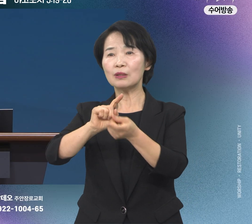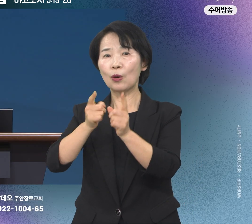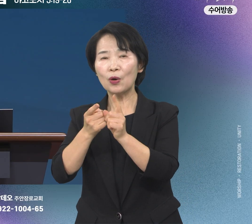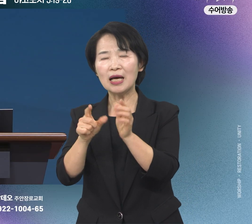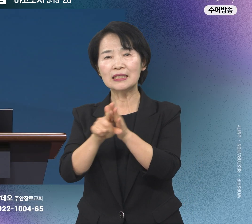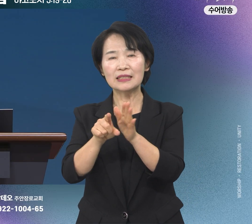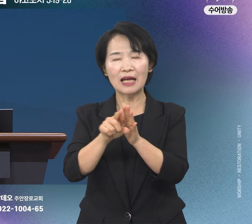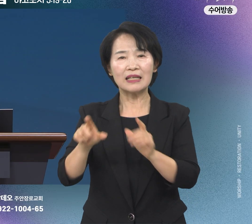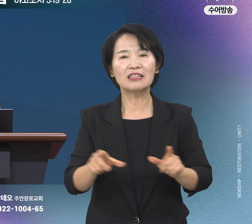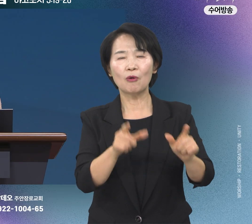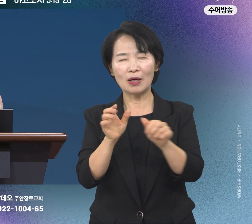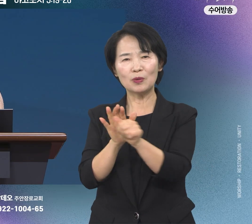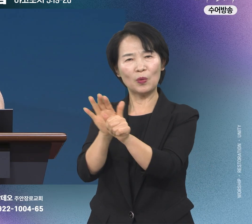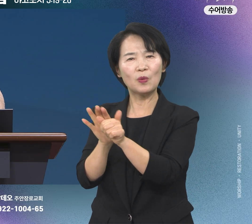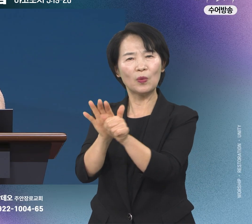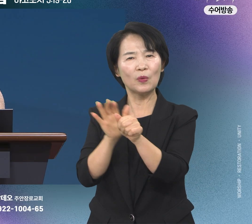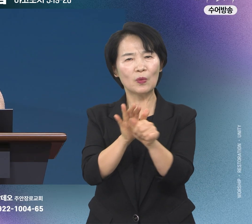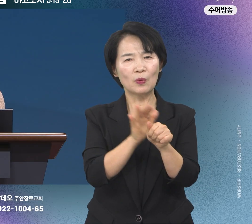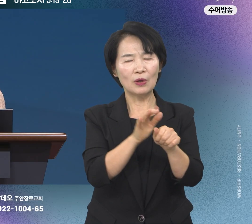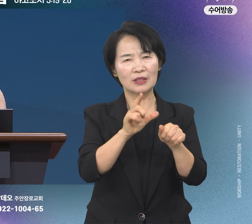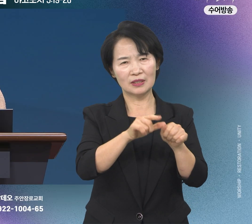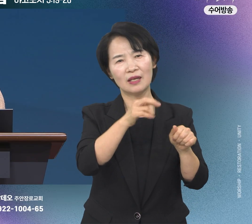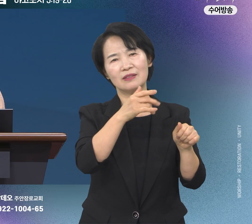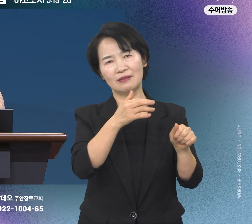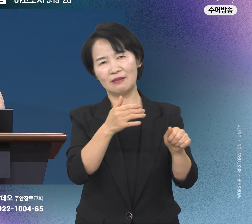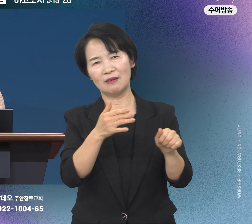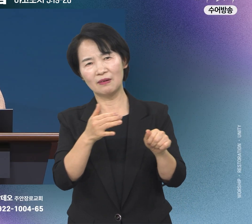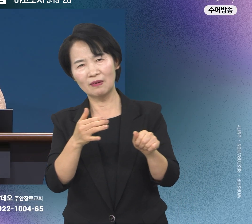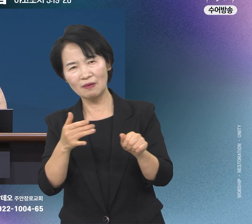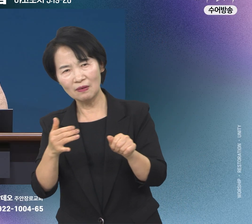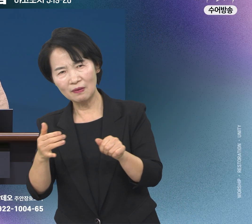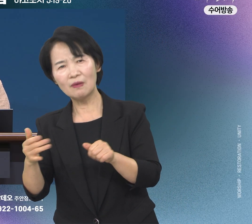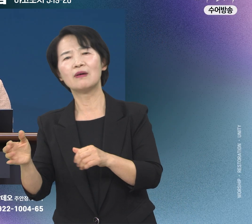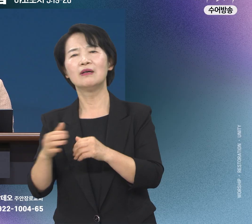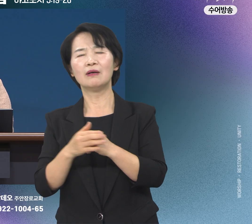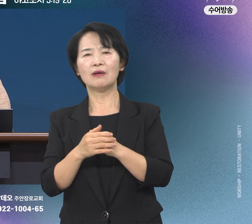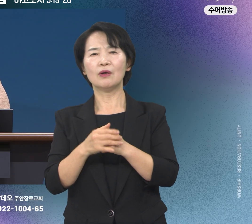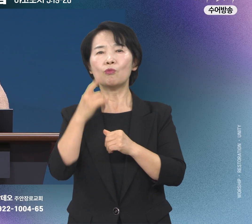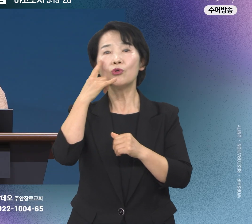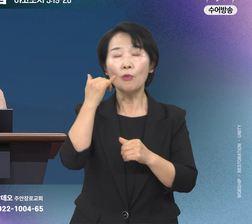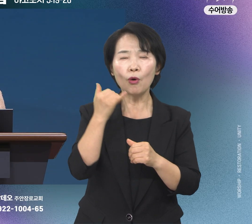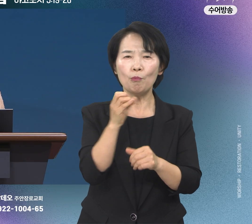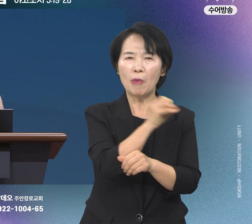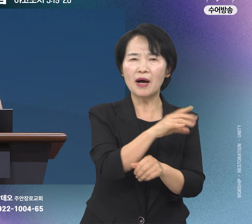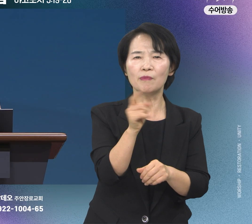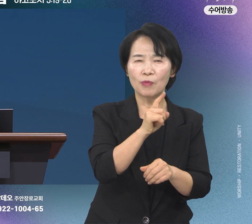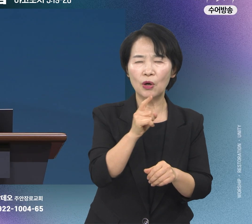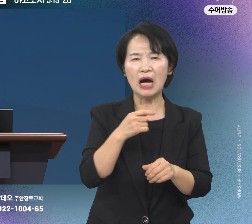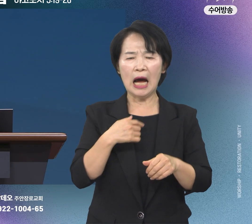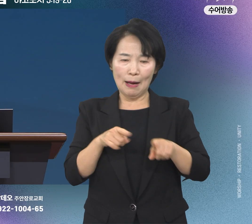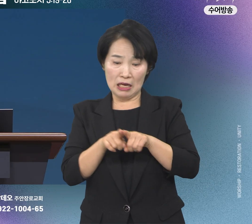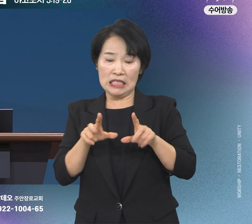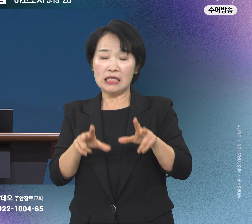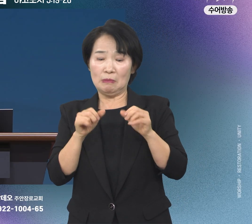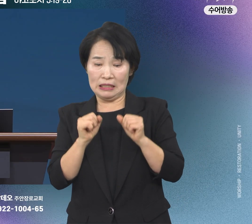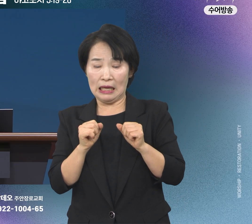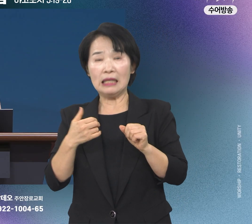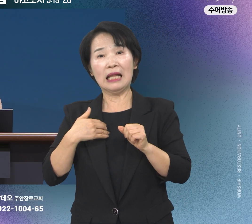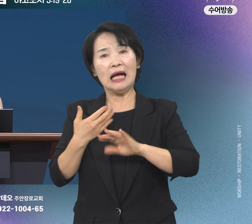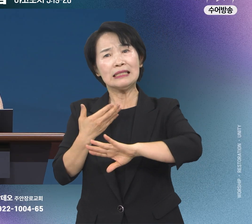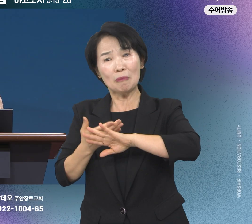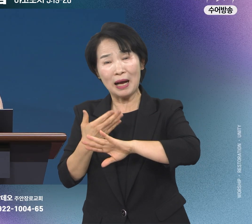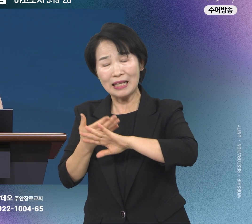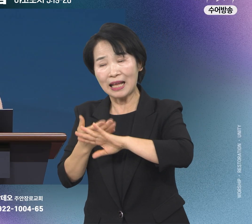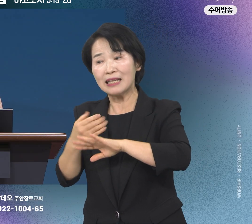지켜주기 시작했습니다. 그렇게 시간이 흐르면서 이렇게 부모님한테 얘기해줘라, 너 나랑 있다고 이렇게 얘기해줘라 라고